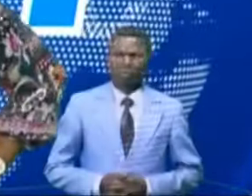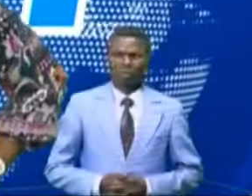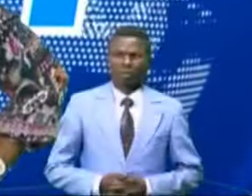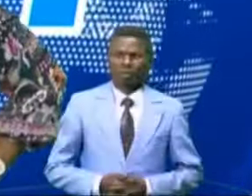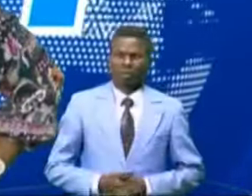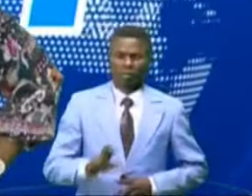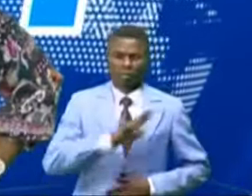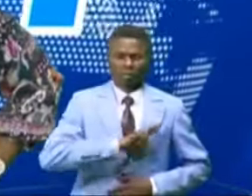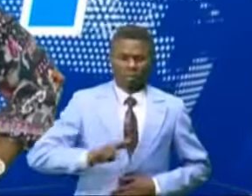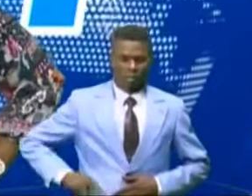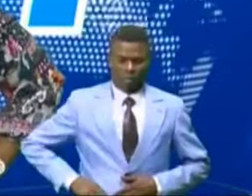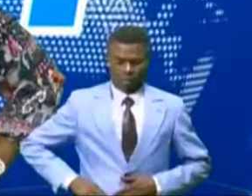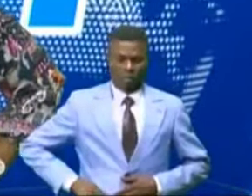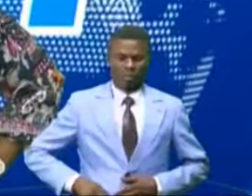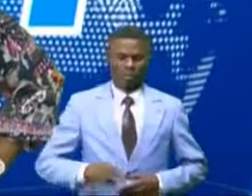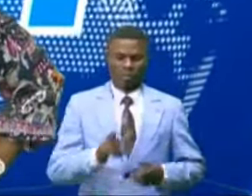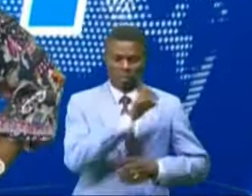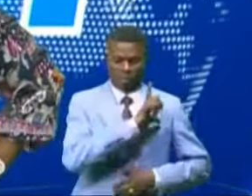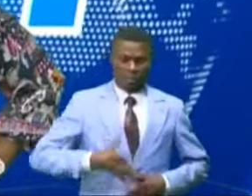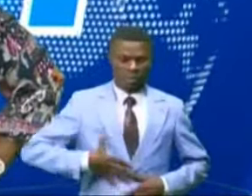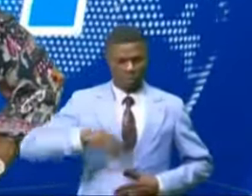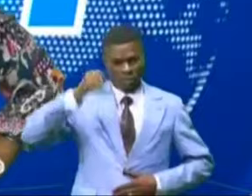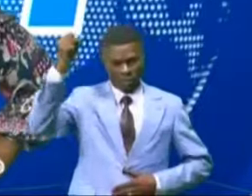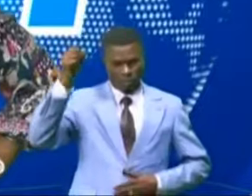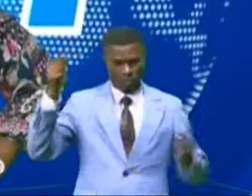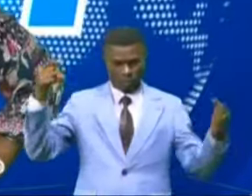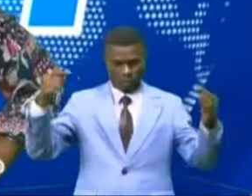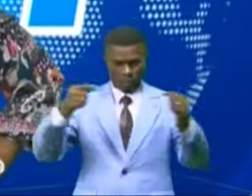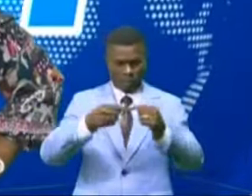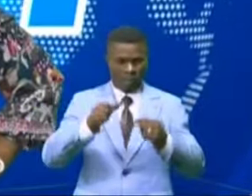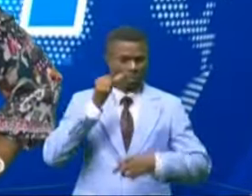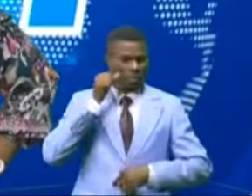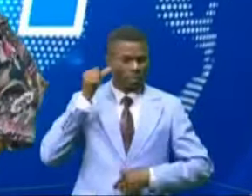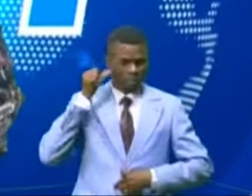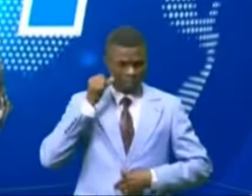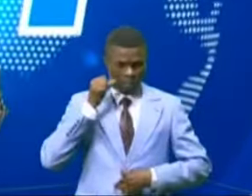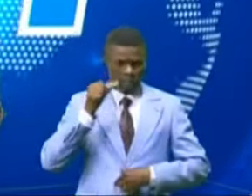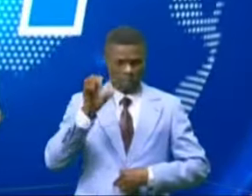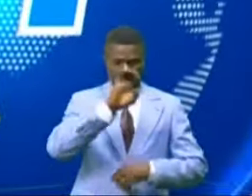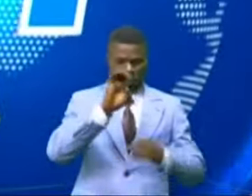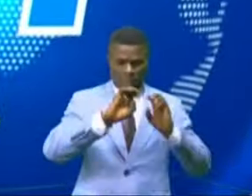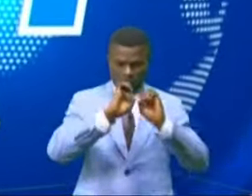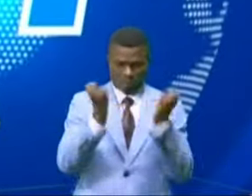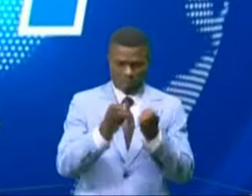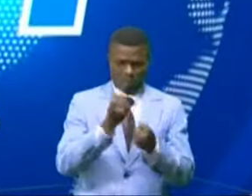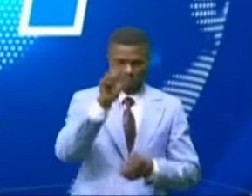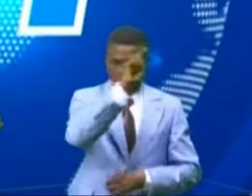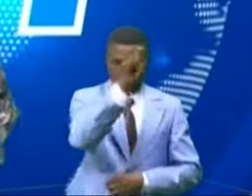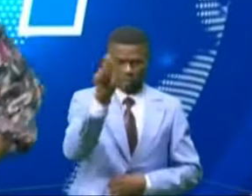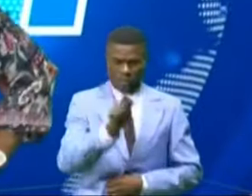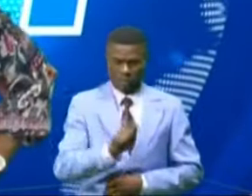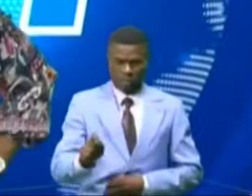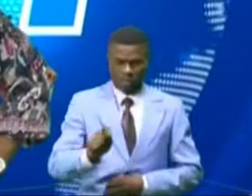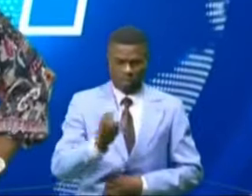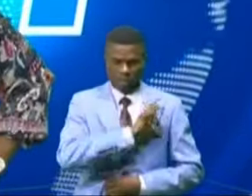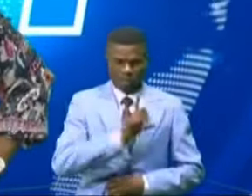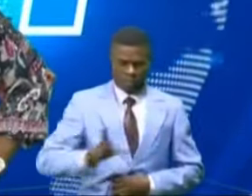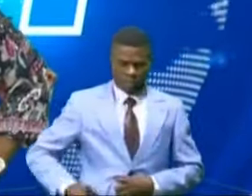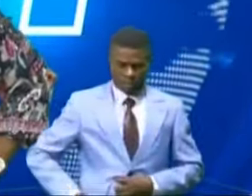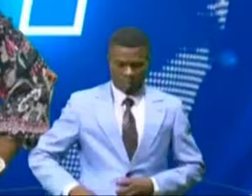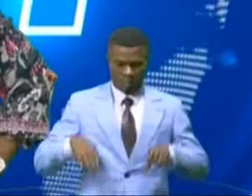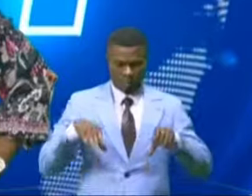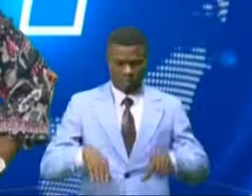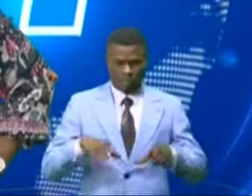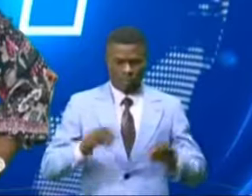La RDC est qualifiée en huitième de finale de la Coupe d'Afrique des Nations après la tenue du match hier contre la Tanzanie. Les léopards de la RDC